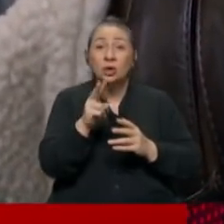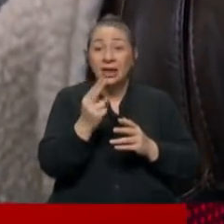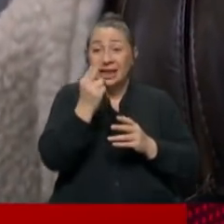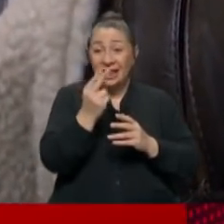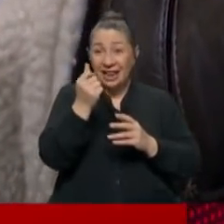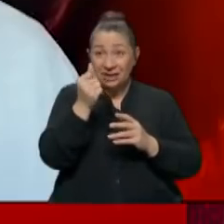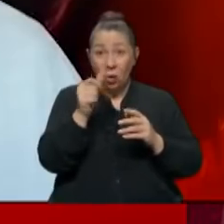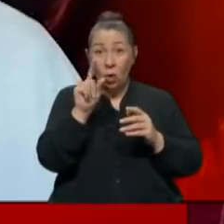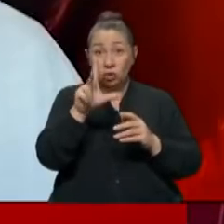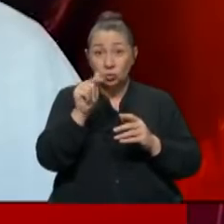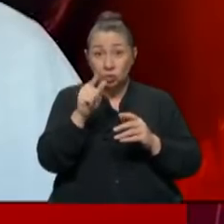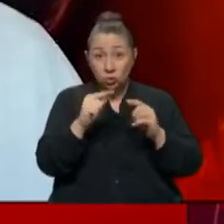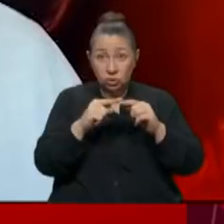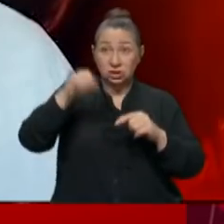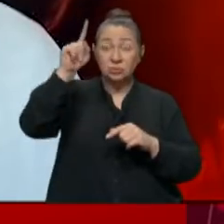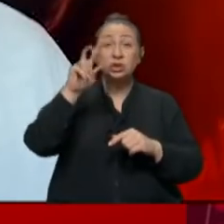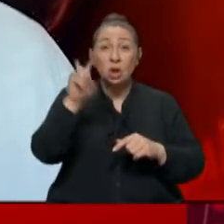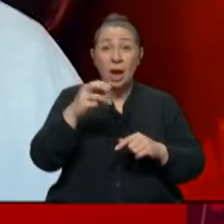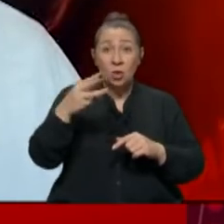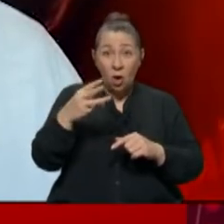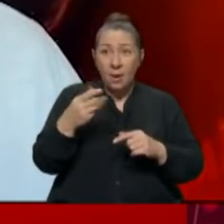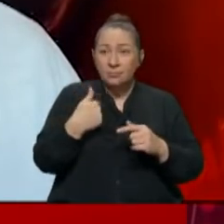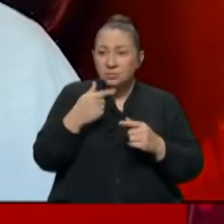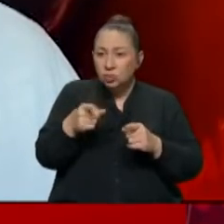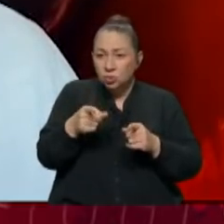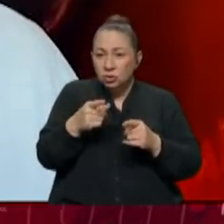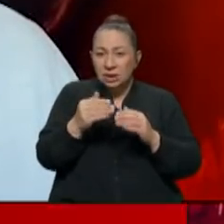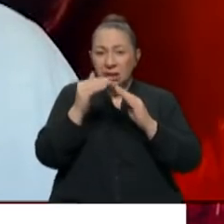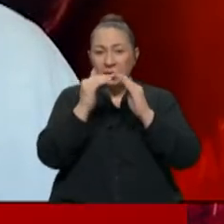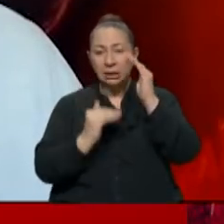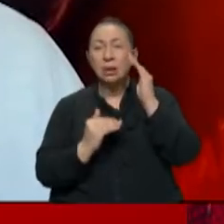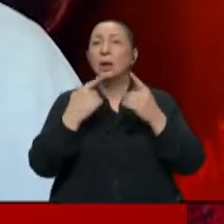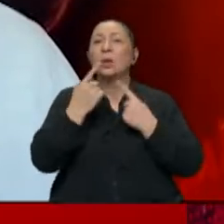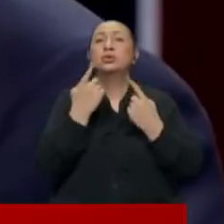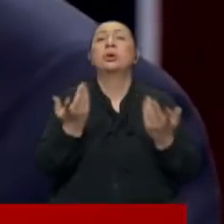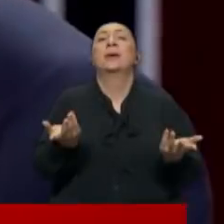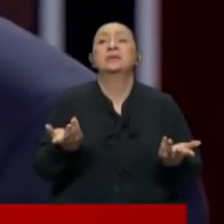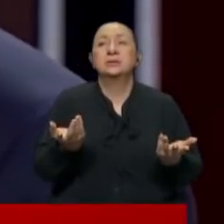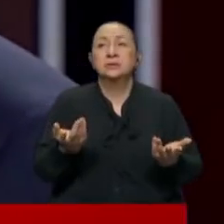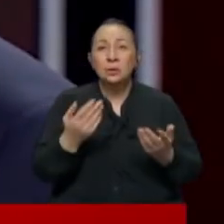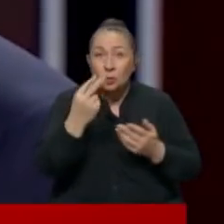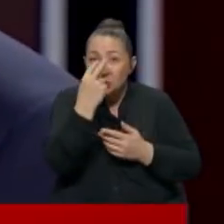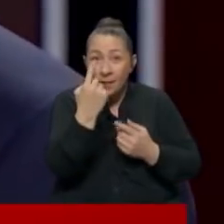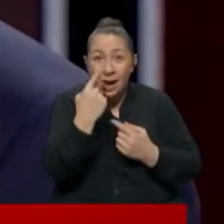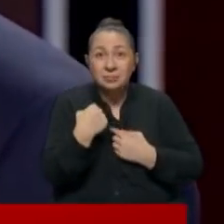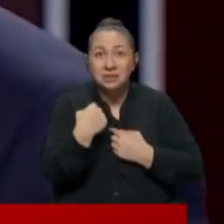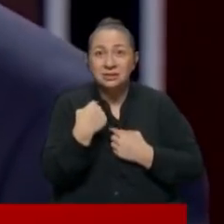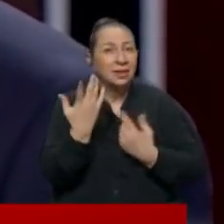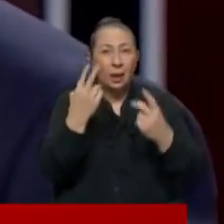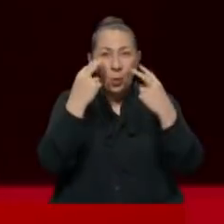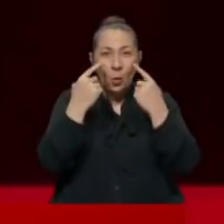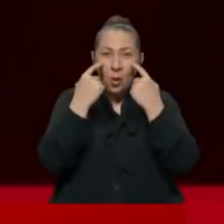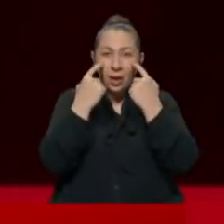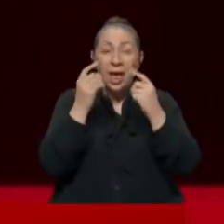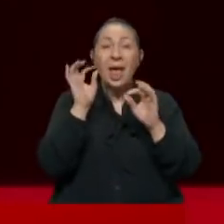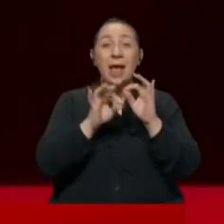yani 7 liradan On Üç Buçuk Lira çıkmış bir Kusura baktığımızda bir surları geriliğinden bahsedebilir miyiz düşebilir ve bakar mısınız ne